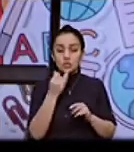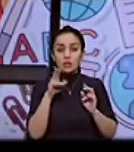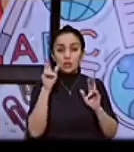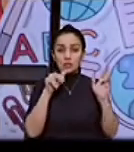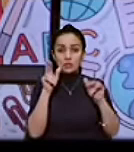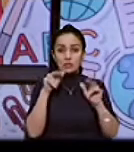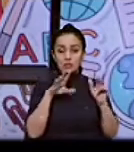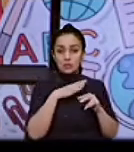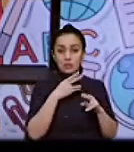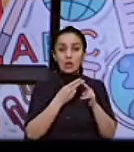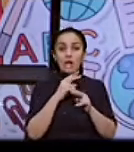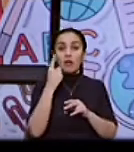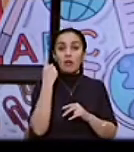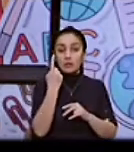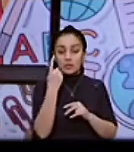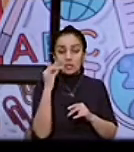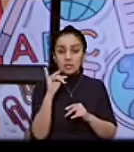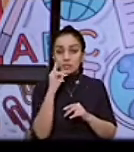частей закрасили?